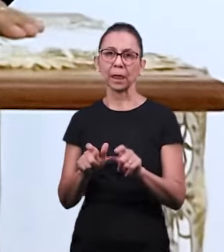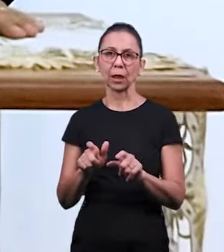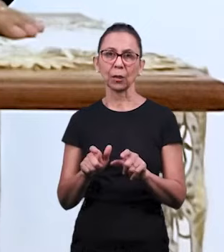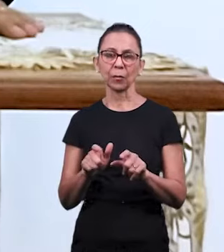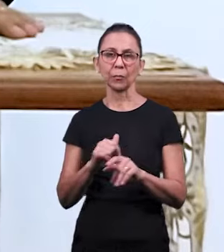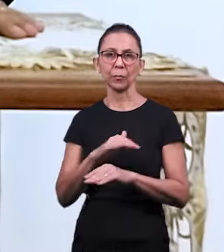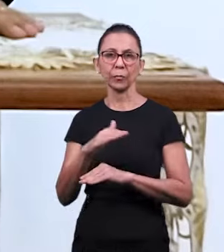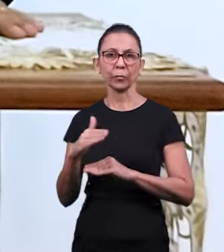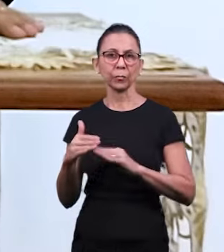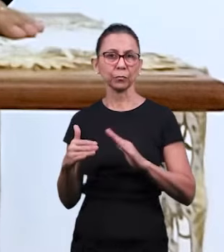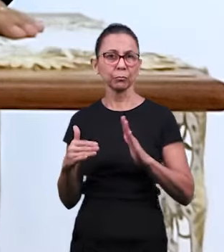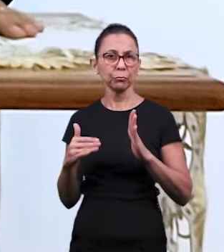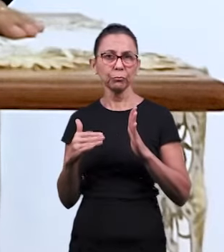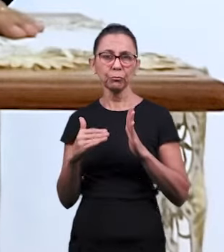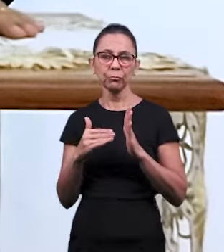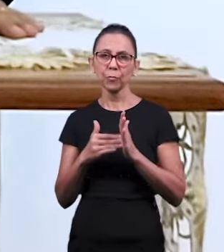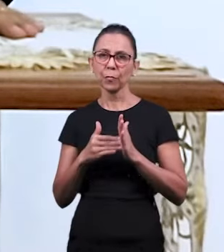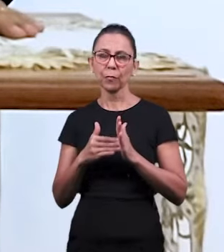смог спасти.